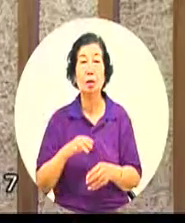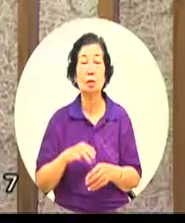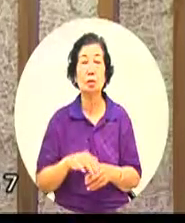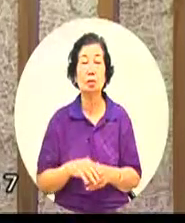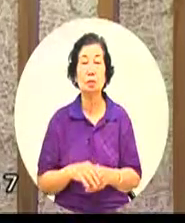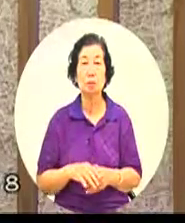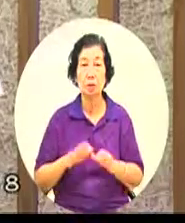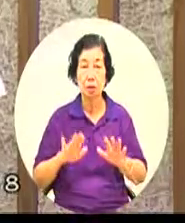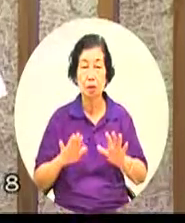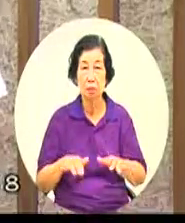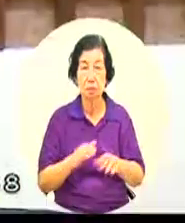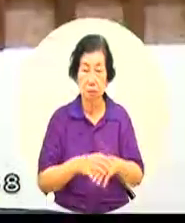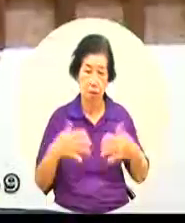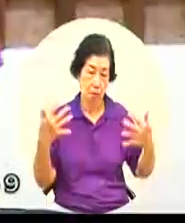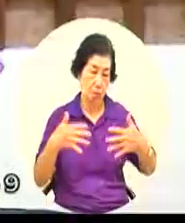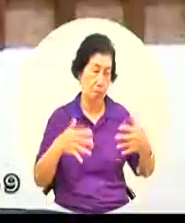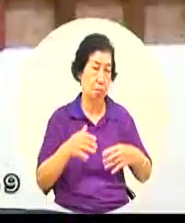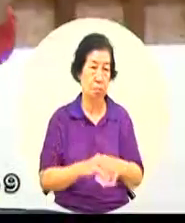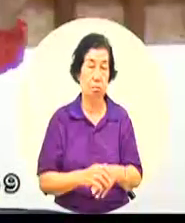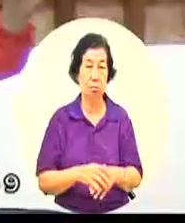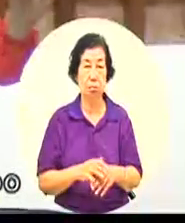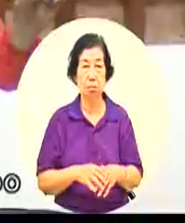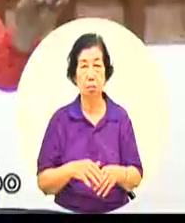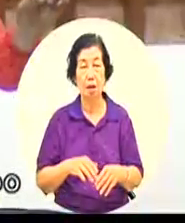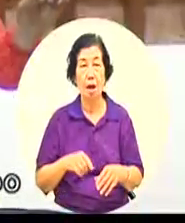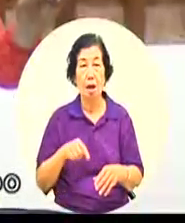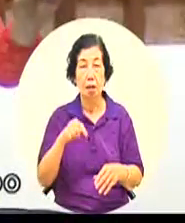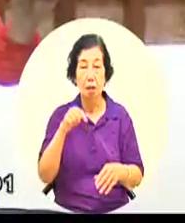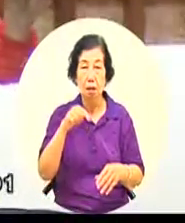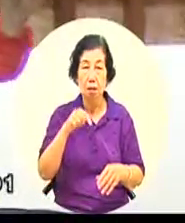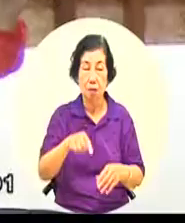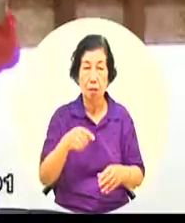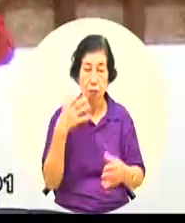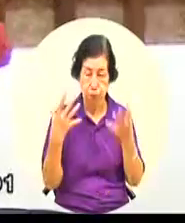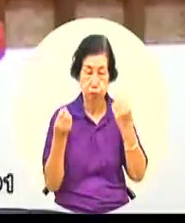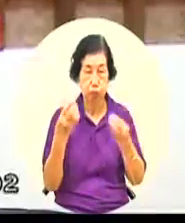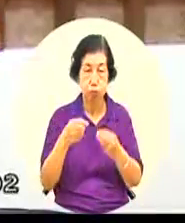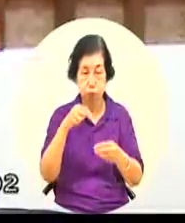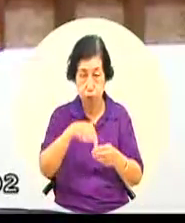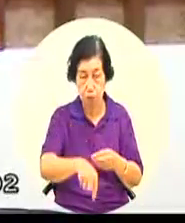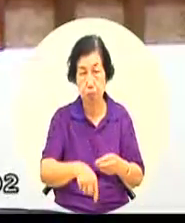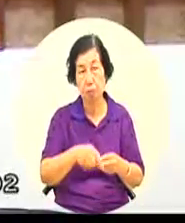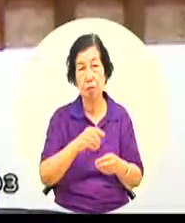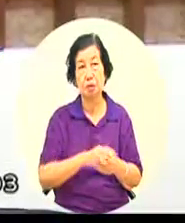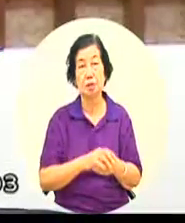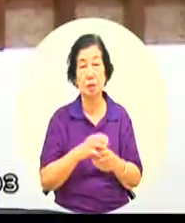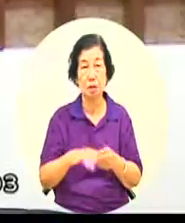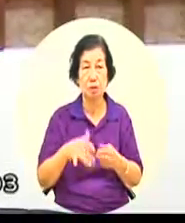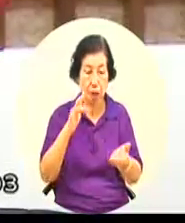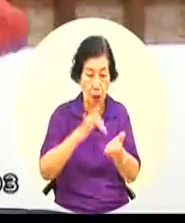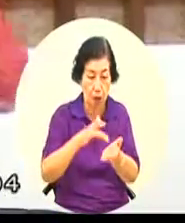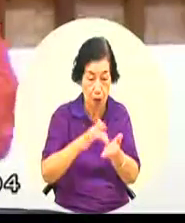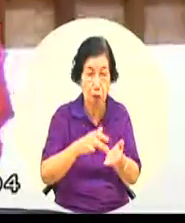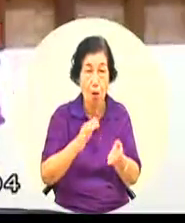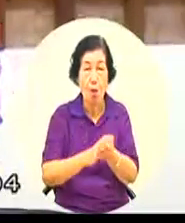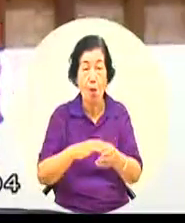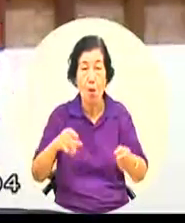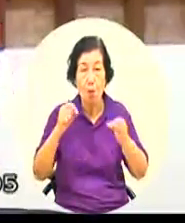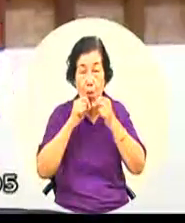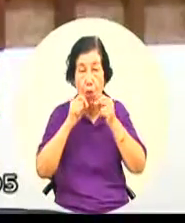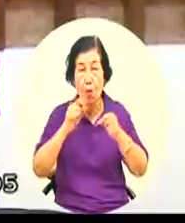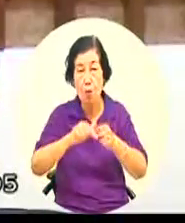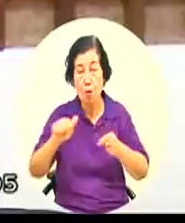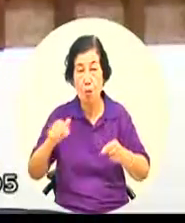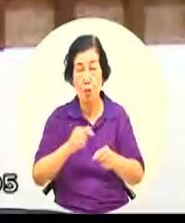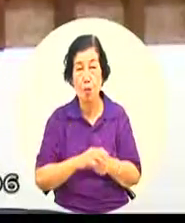问题就是老师根本不知道这个叫做毒品。好、哦，有的时候学生哦放了一些白粉在桌子